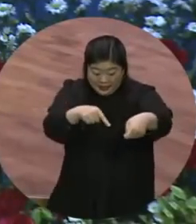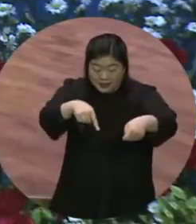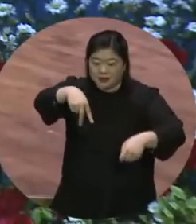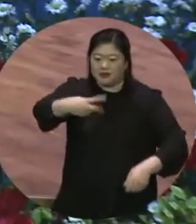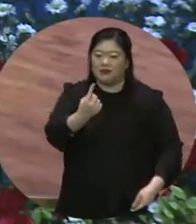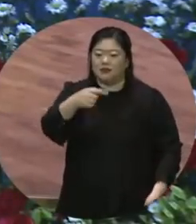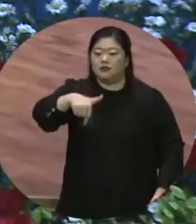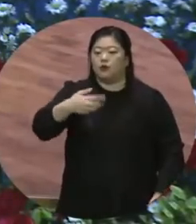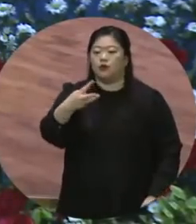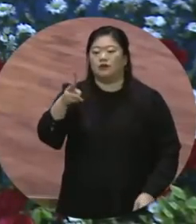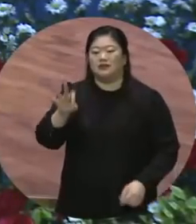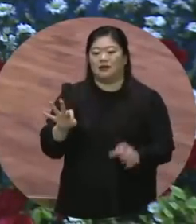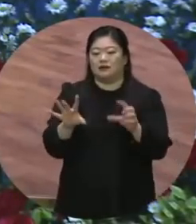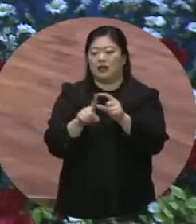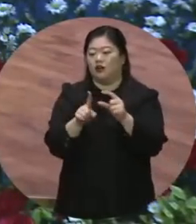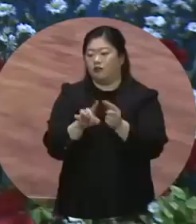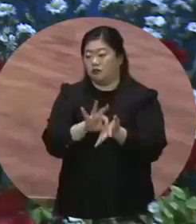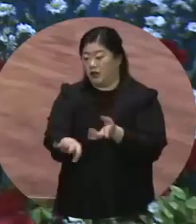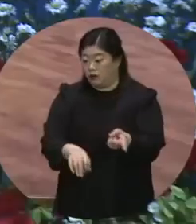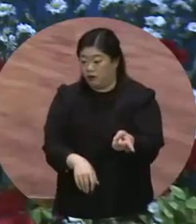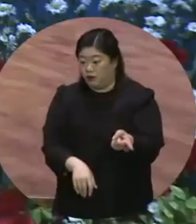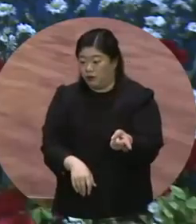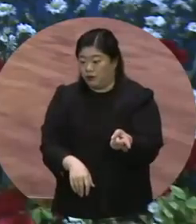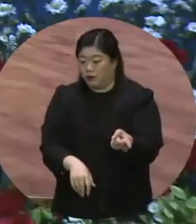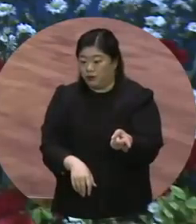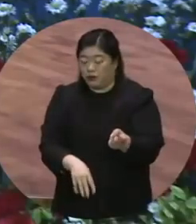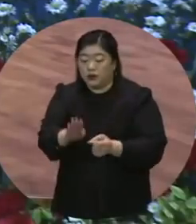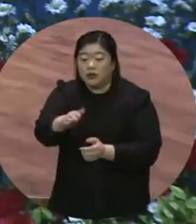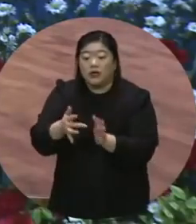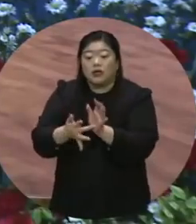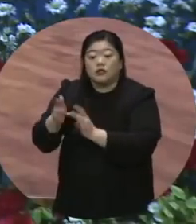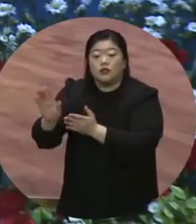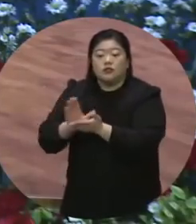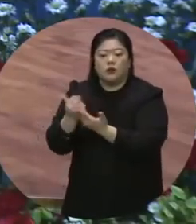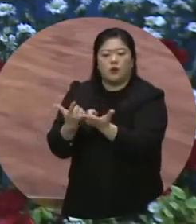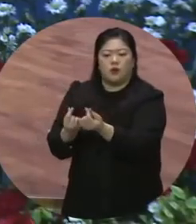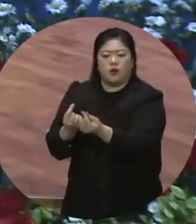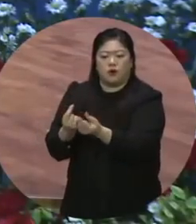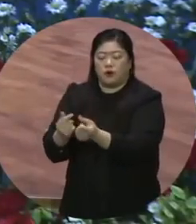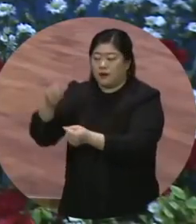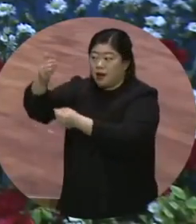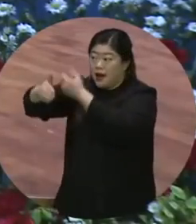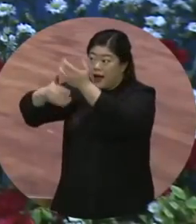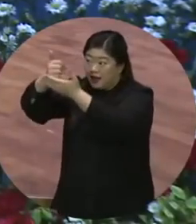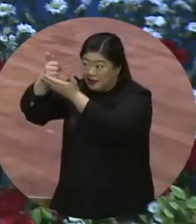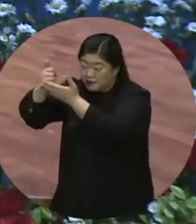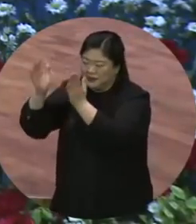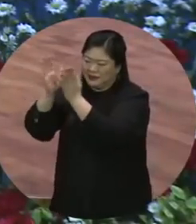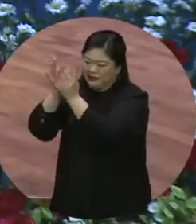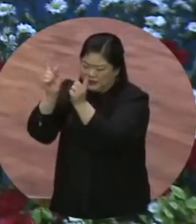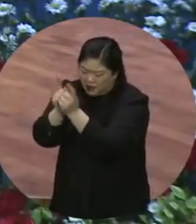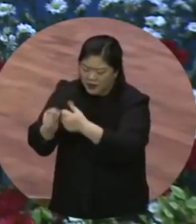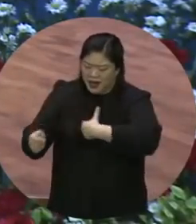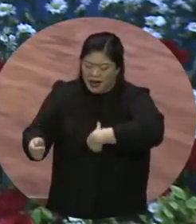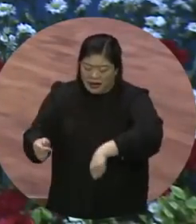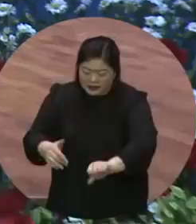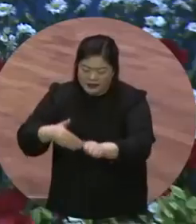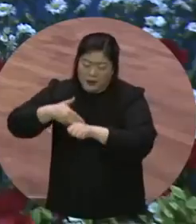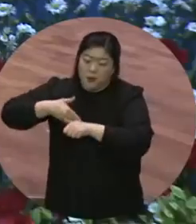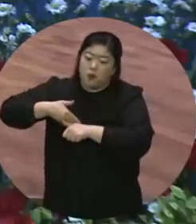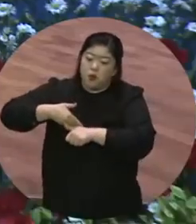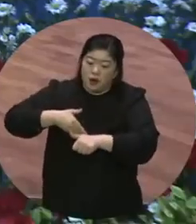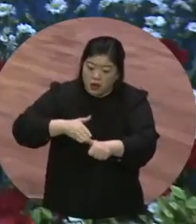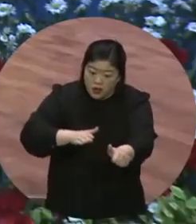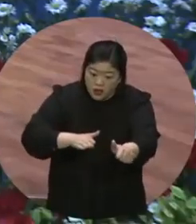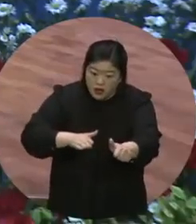그것입니다. 예수 그리스도의 이 희생이 예수 그리스도의 하나님께서 예수 그리스도가